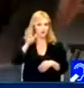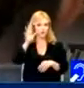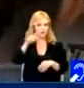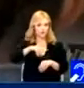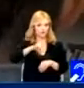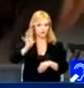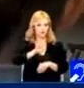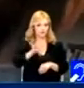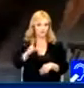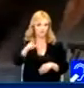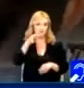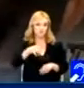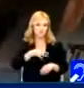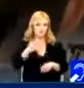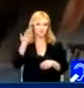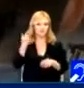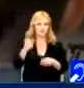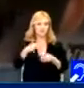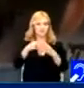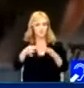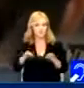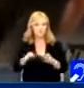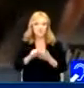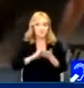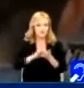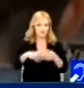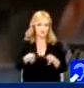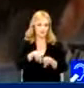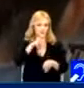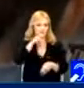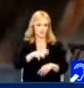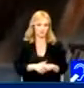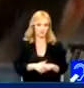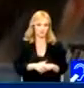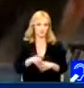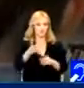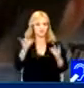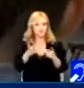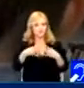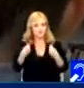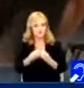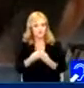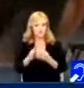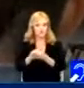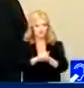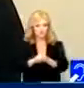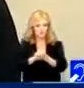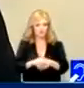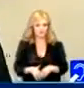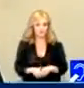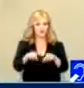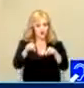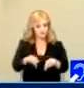вы идете, не повторяете, найдете себе работу, рассказывают, что в семье надо как сплощенно, как вместе. Chiar și